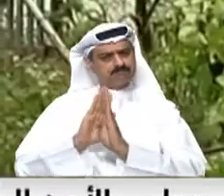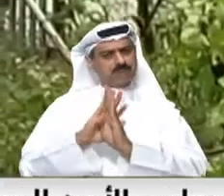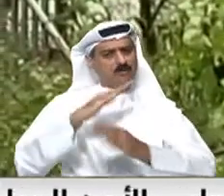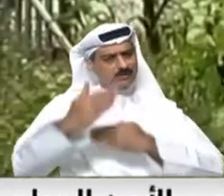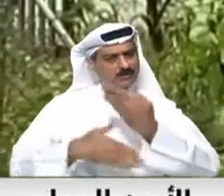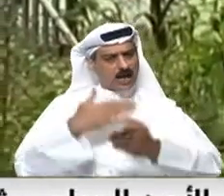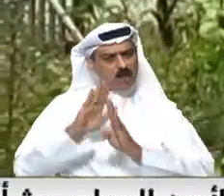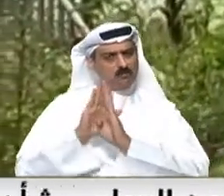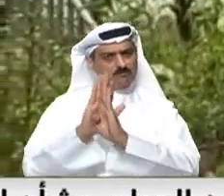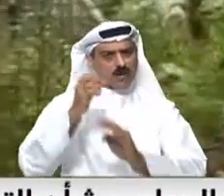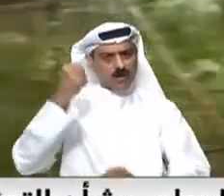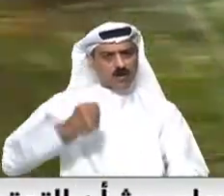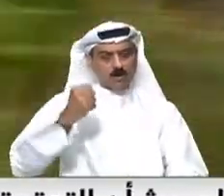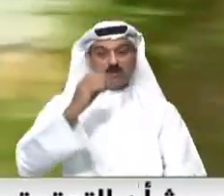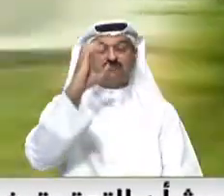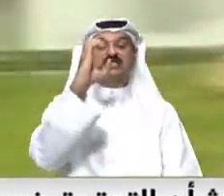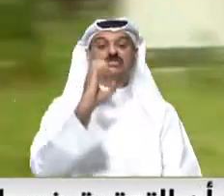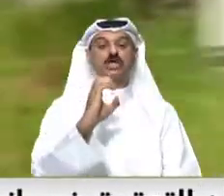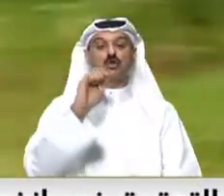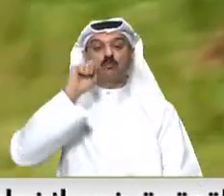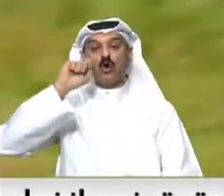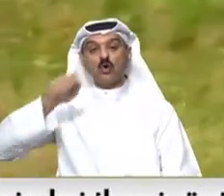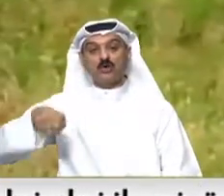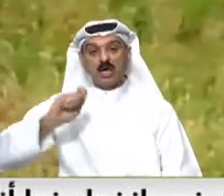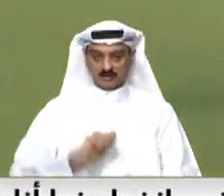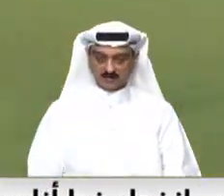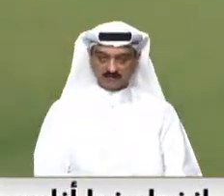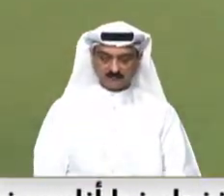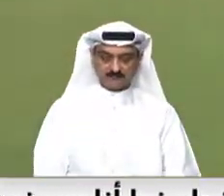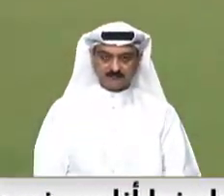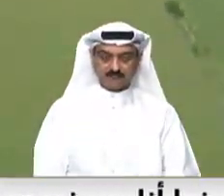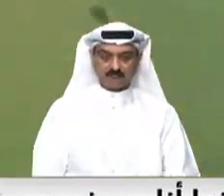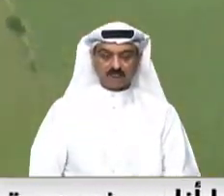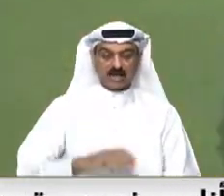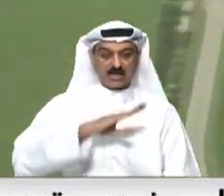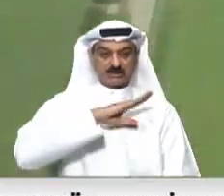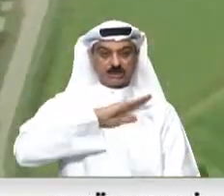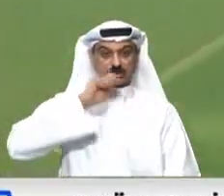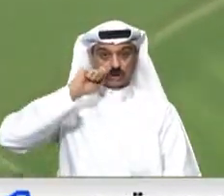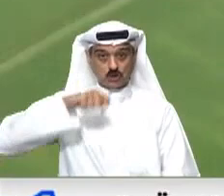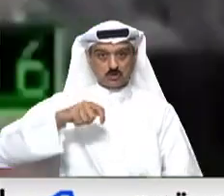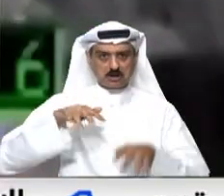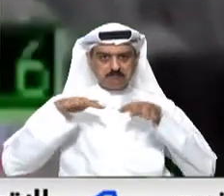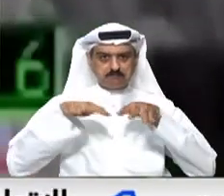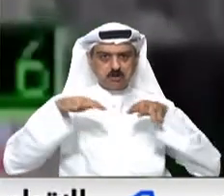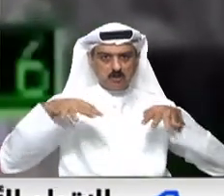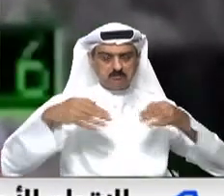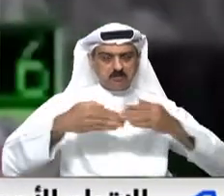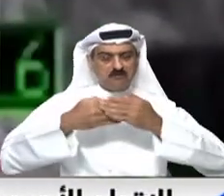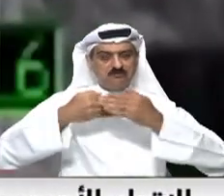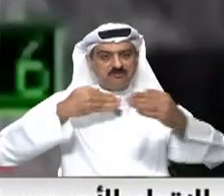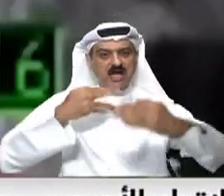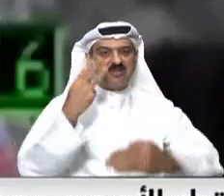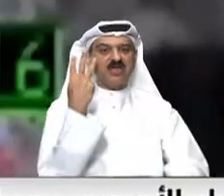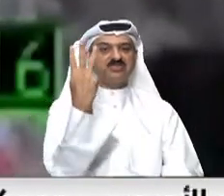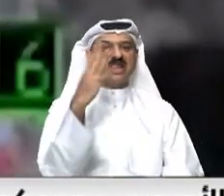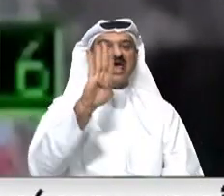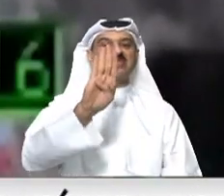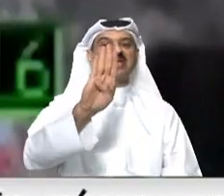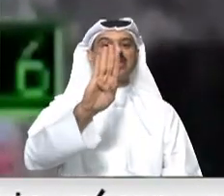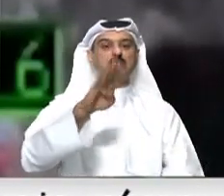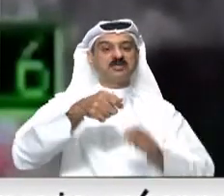خصوصا في جنوبي اوكرانيا واضافت ان القوات الاوكرانيه تقدمت اكثر من ثلاثه كيلومترات